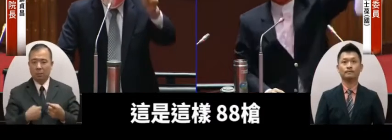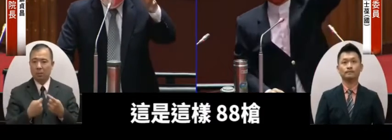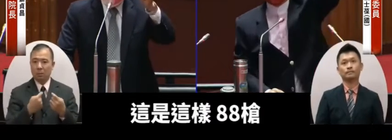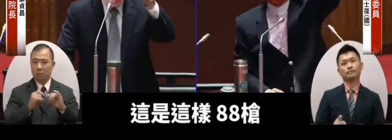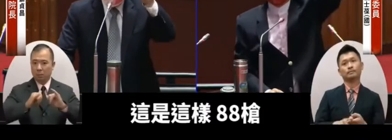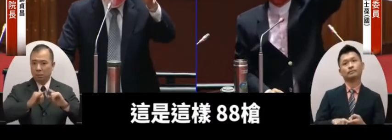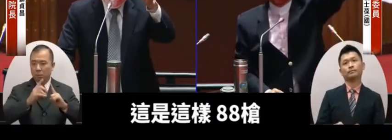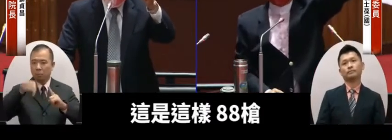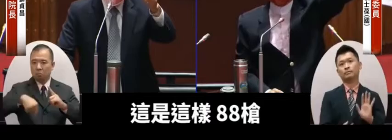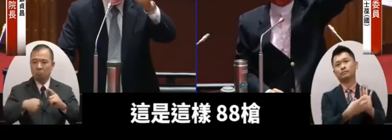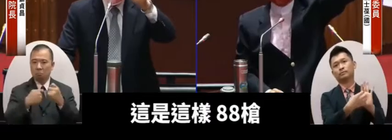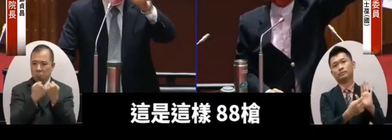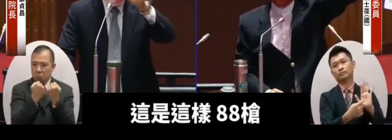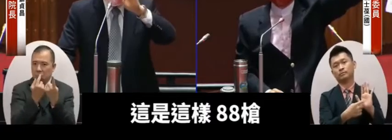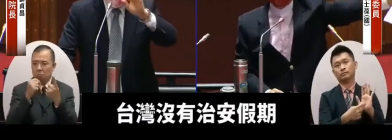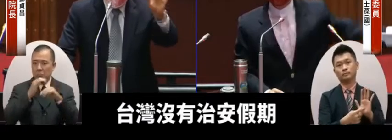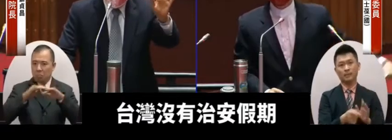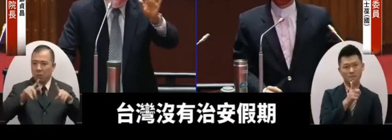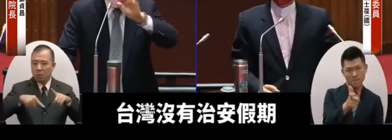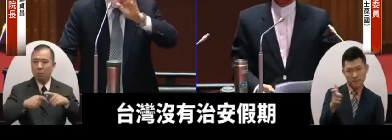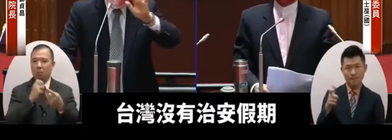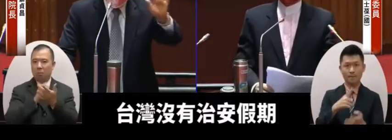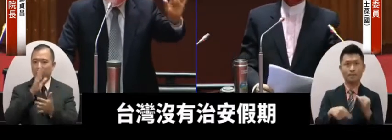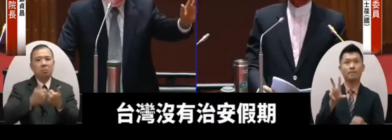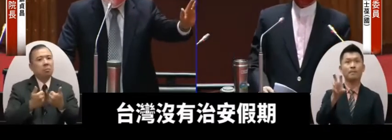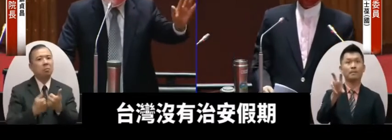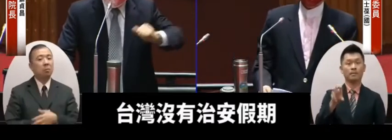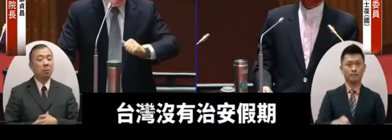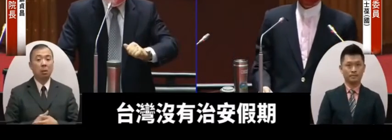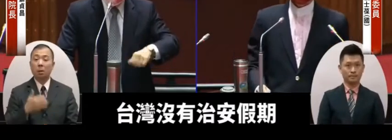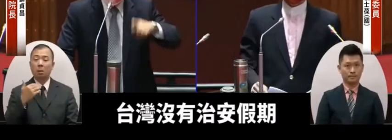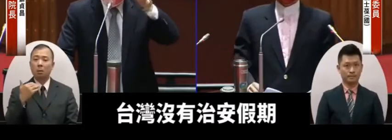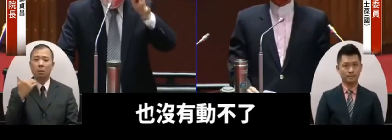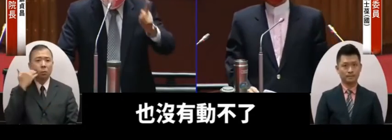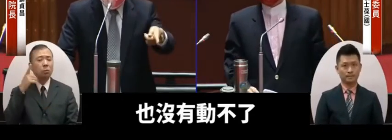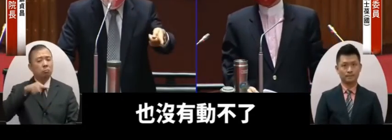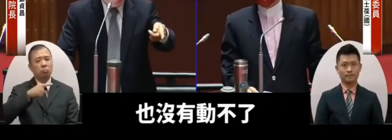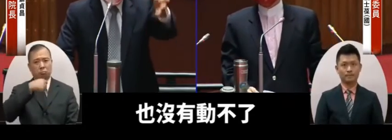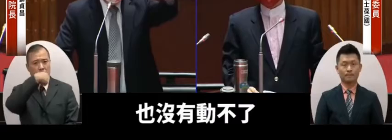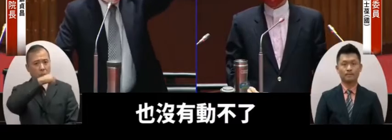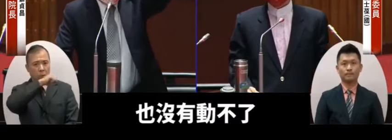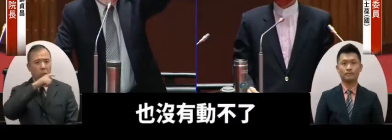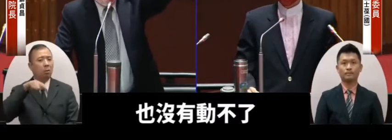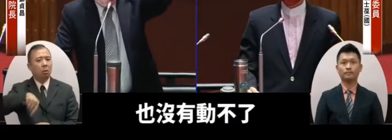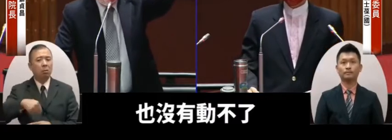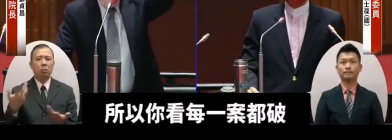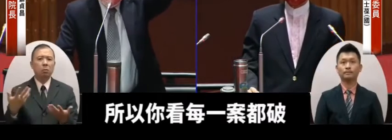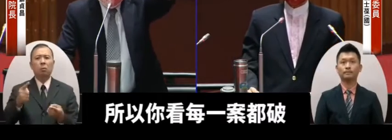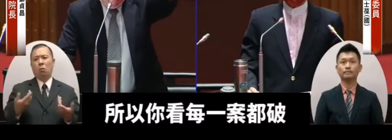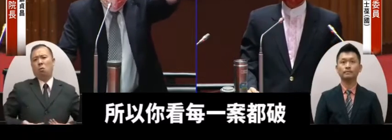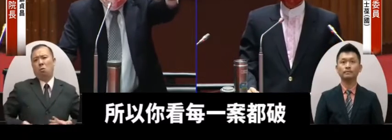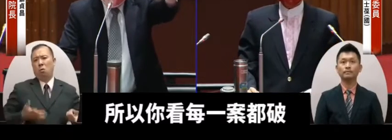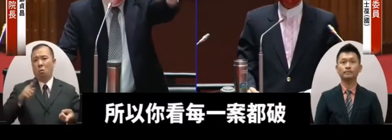呢 那也表示 88枪， 台湾。没有治安假期，也没有动不了，所